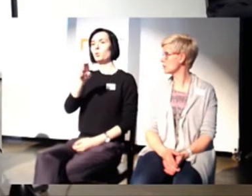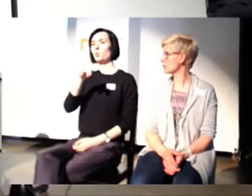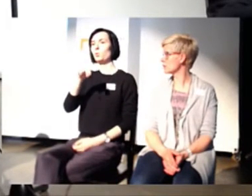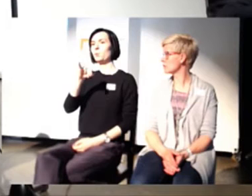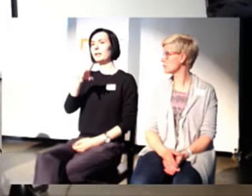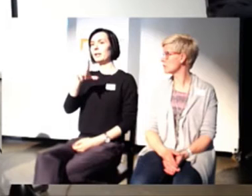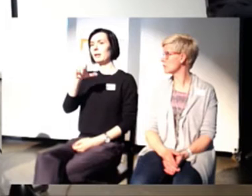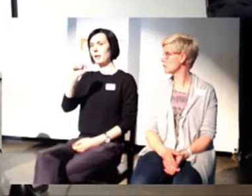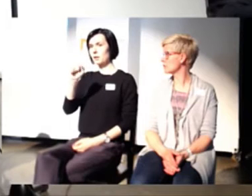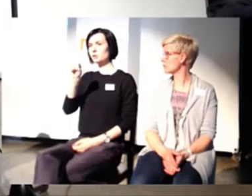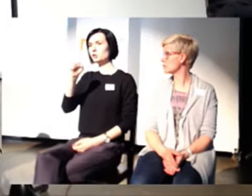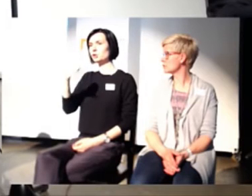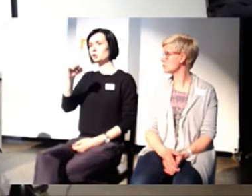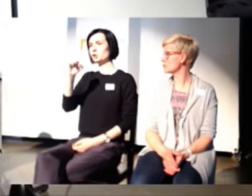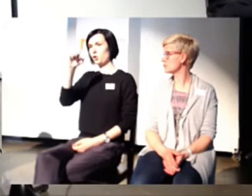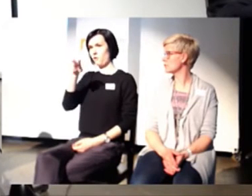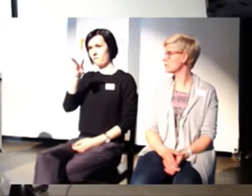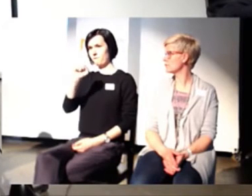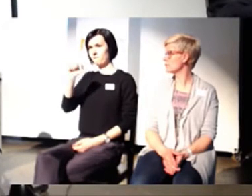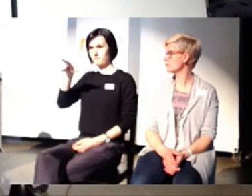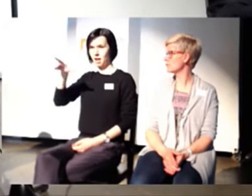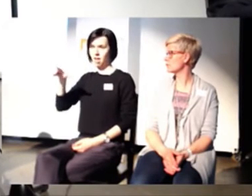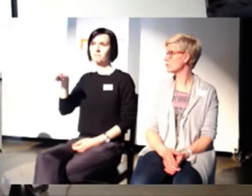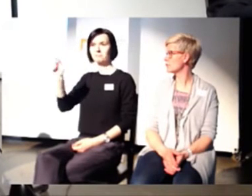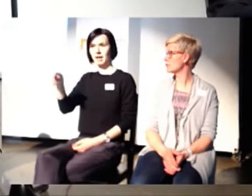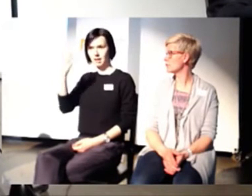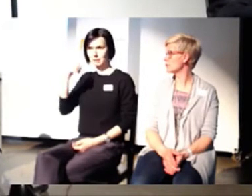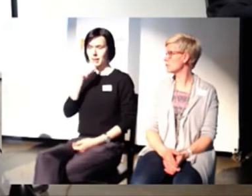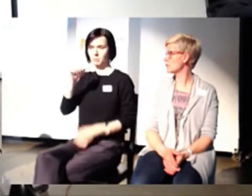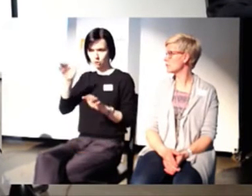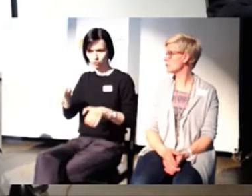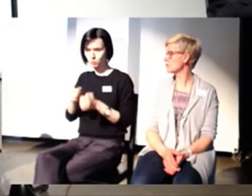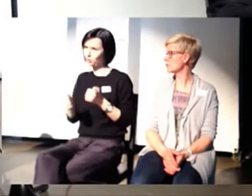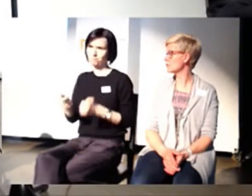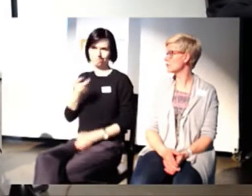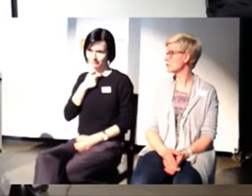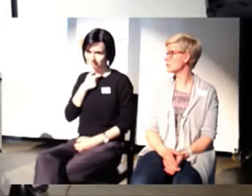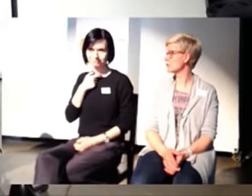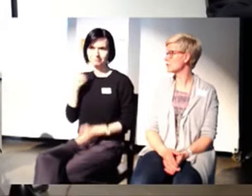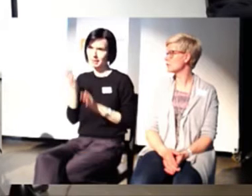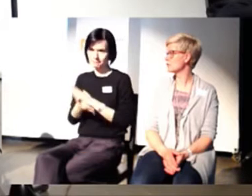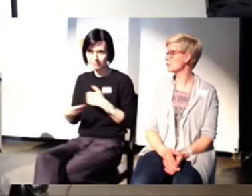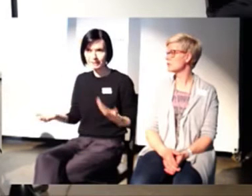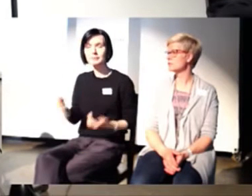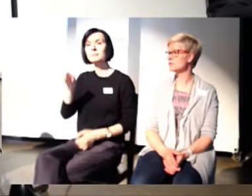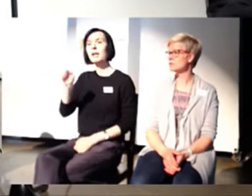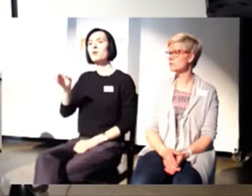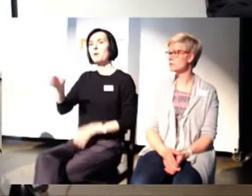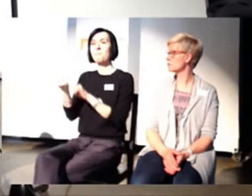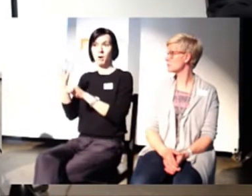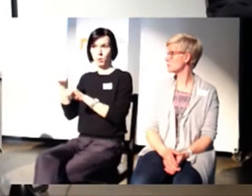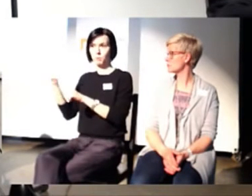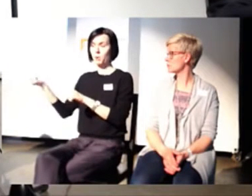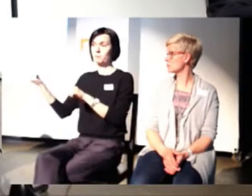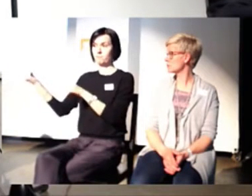ei pystynyt tulemaan. Mutta me saatiin häneltä PowerPoint ja terveisiä ja ne mä oon